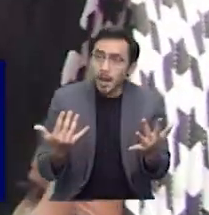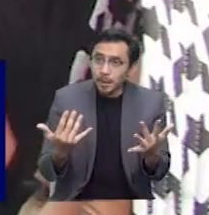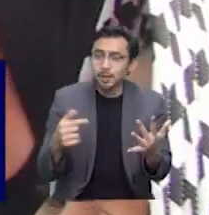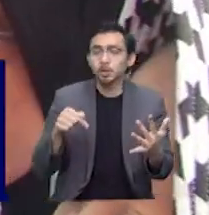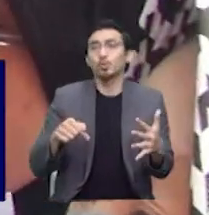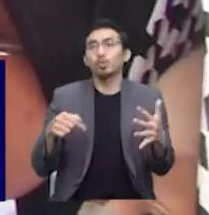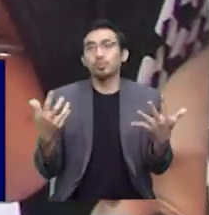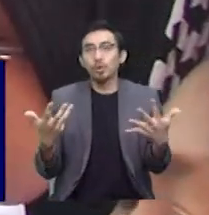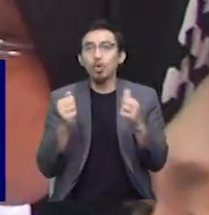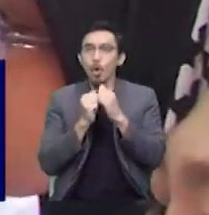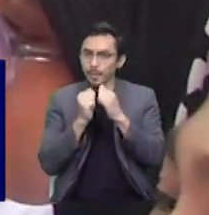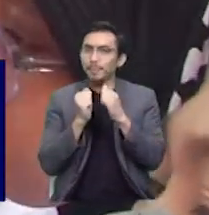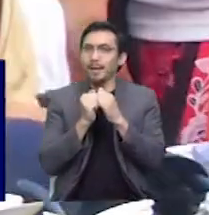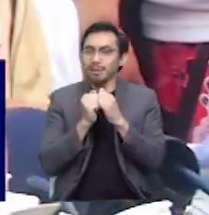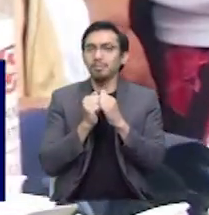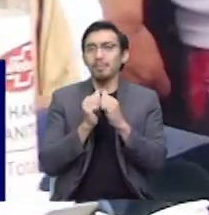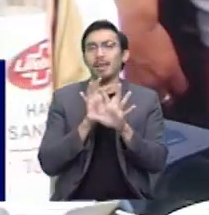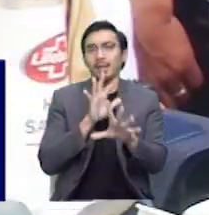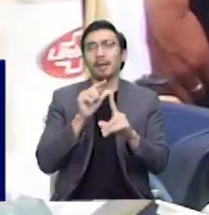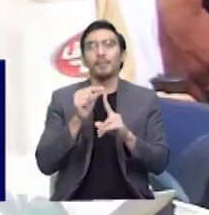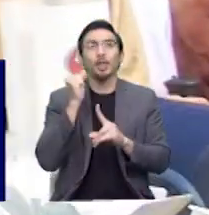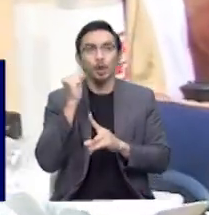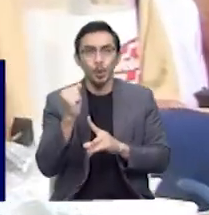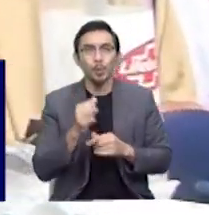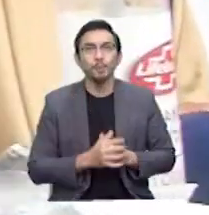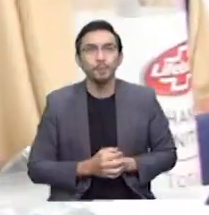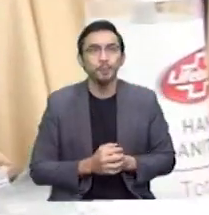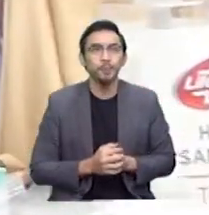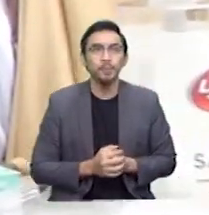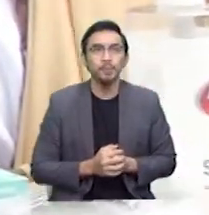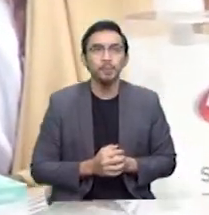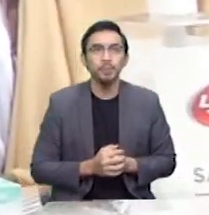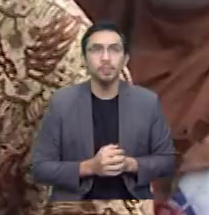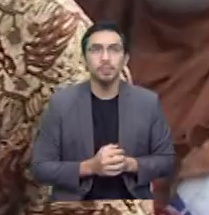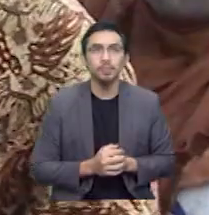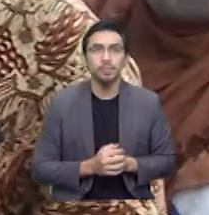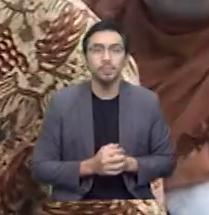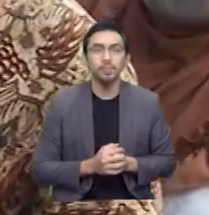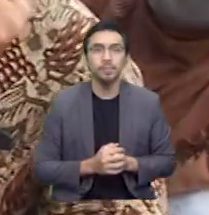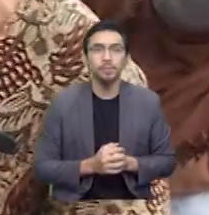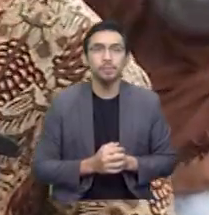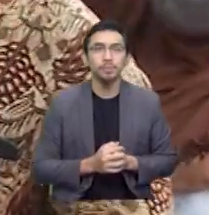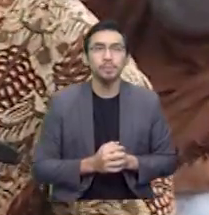mendukung Capres dan Cawapres Ganjar Mahfud pada pemilu 2024. Tim Liputan iNews melaporkan.